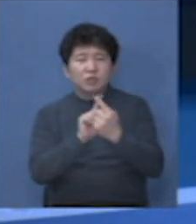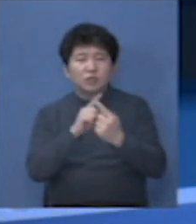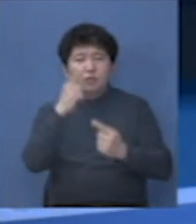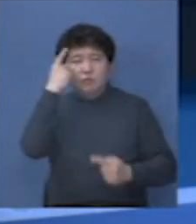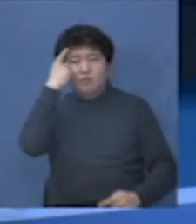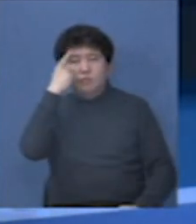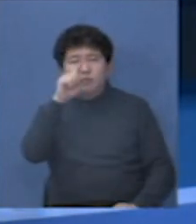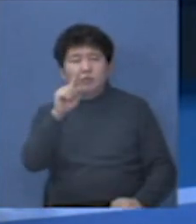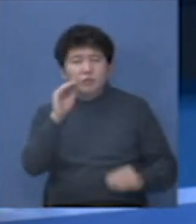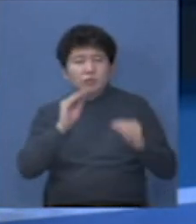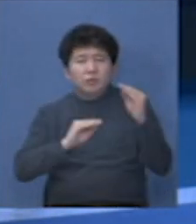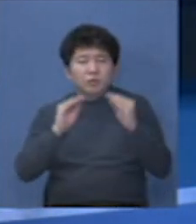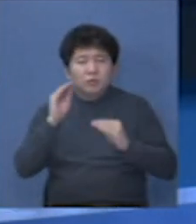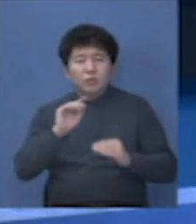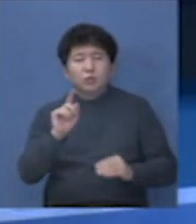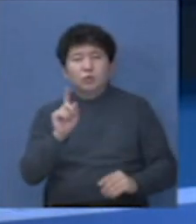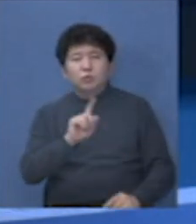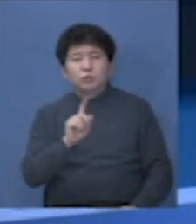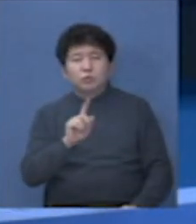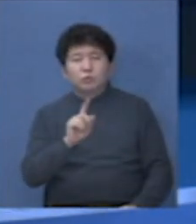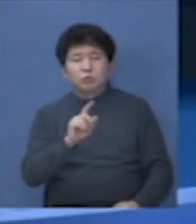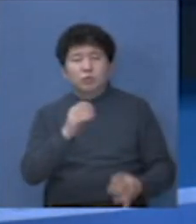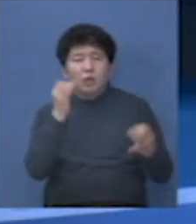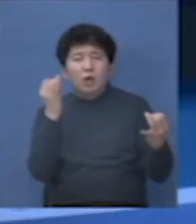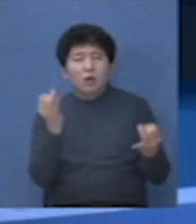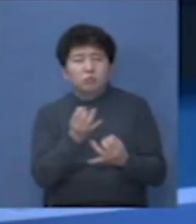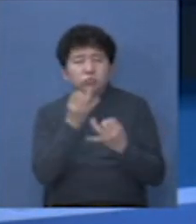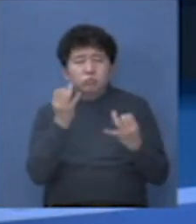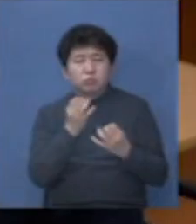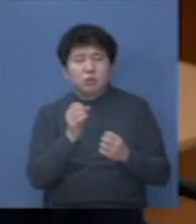разработчиками, чтобы обсудить преимущества изобретения.